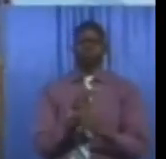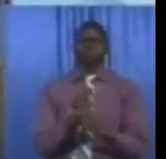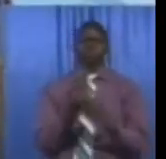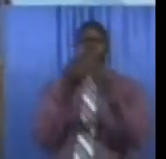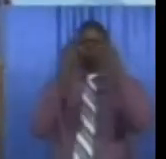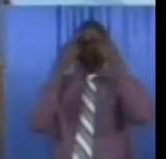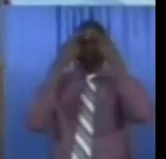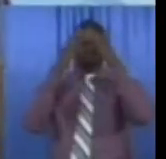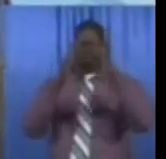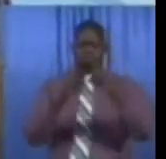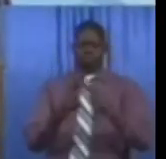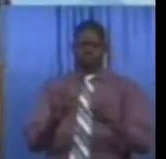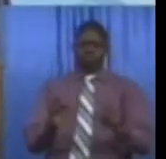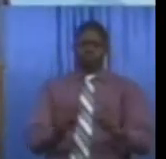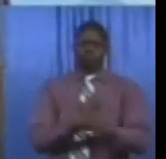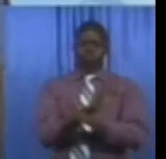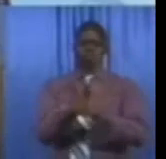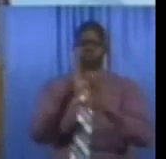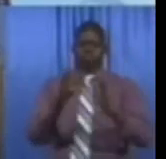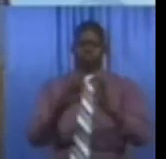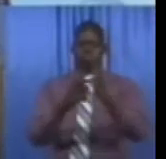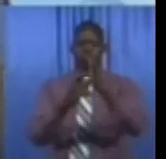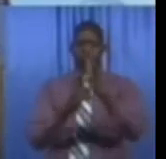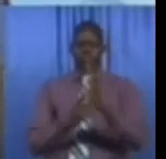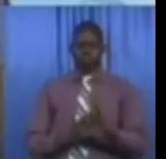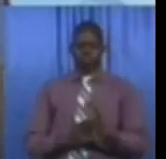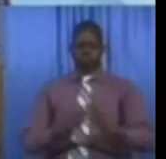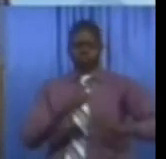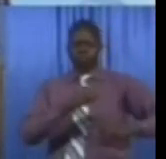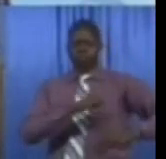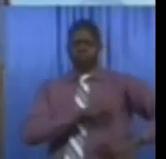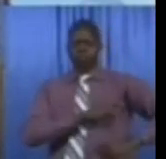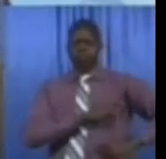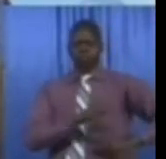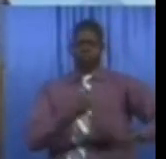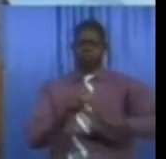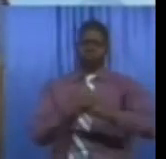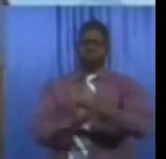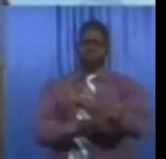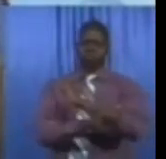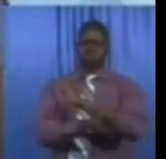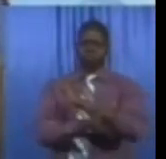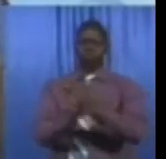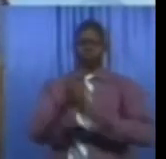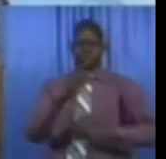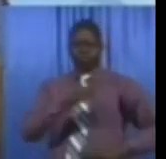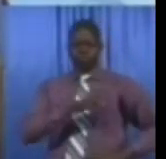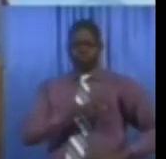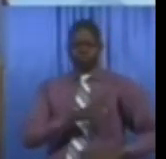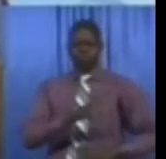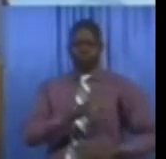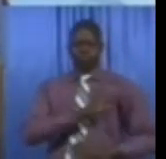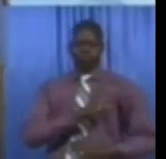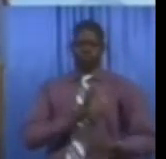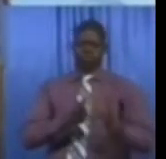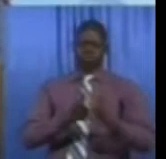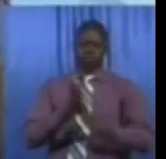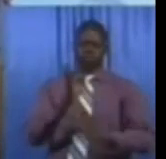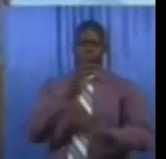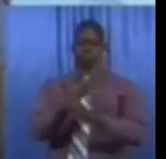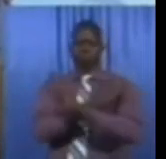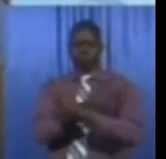Respect et admiration, c'est ce que réclame pour la gendarmerie Tanwi Zengue, un lieutenant-colonel à la retraite. Dans un